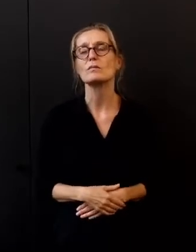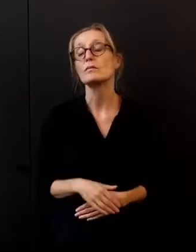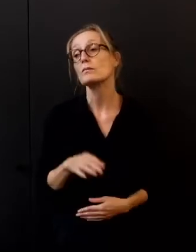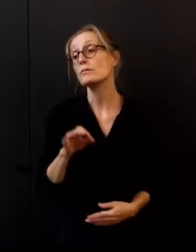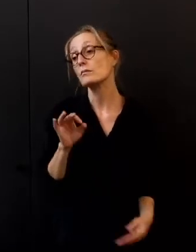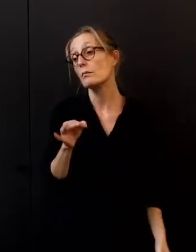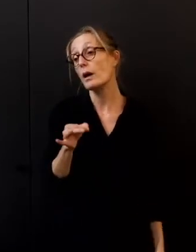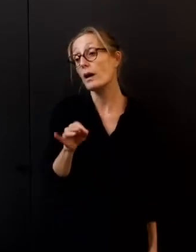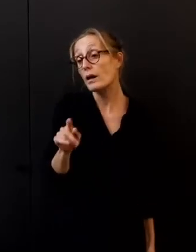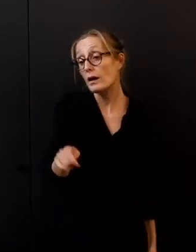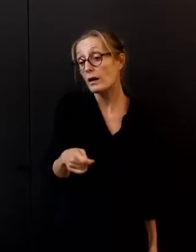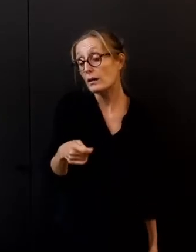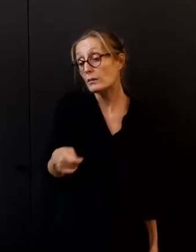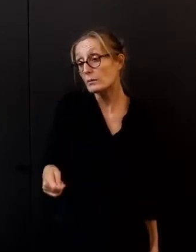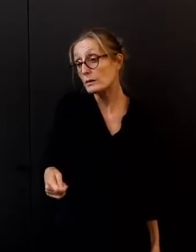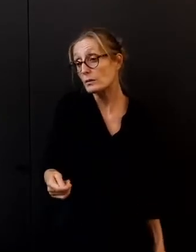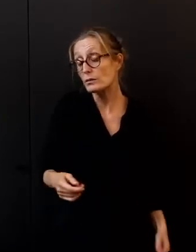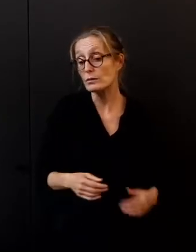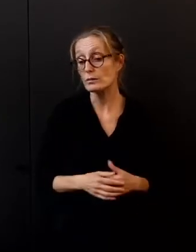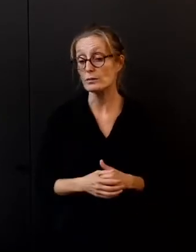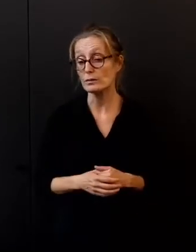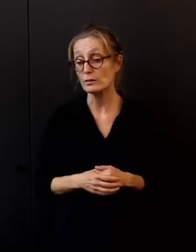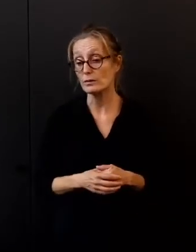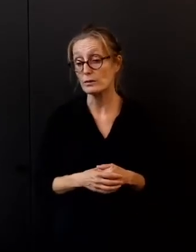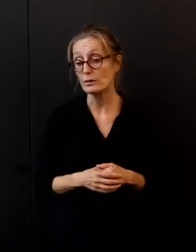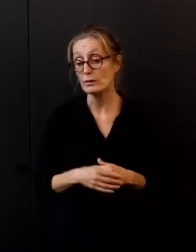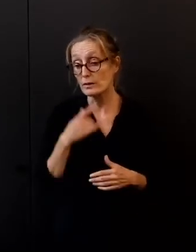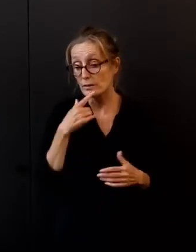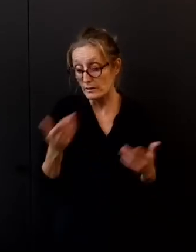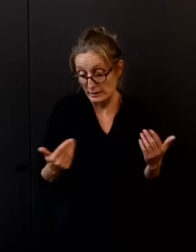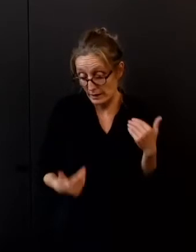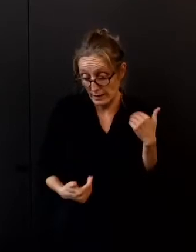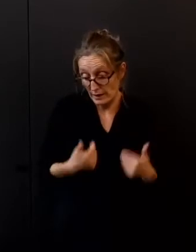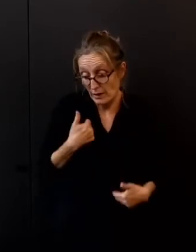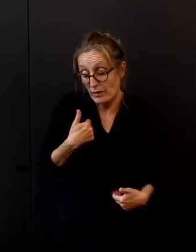Oui, bien sûr, sinon ça ne serait pas un handicap.